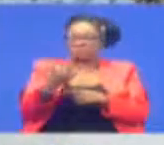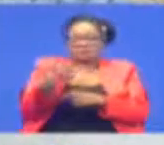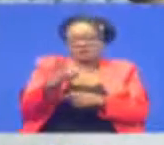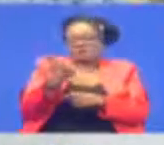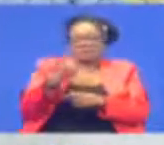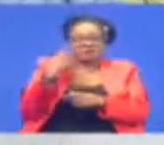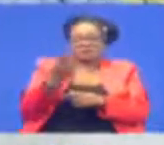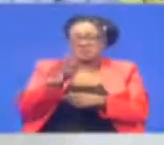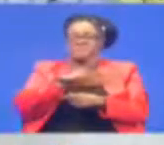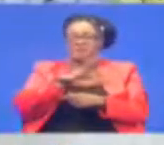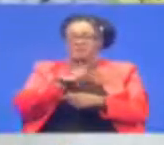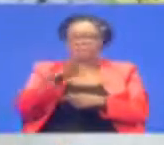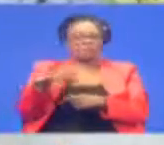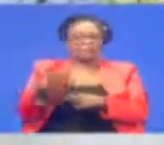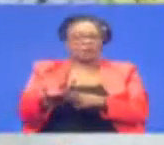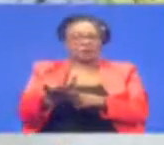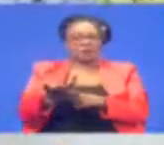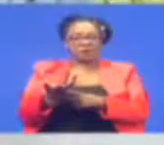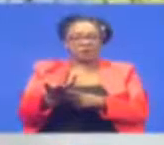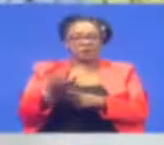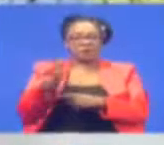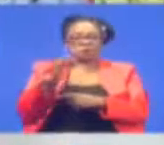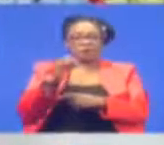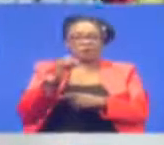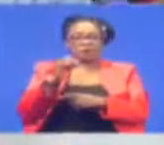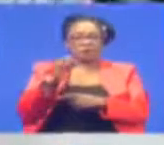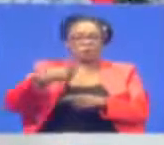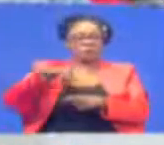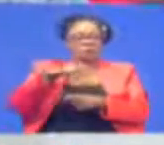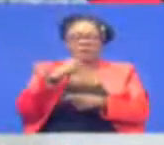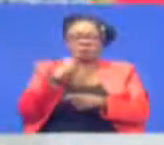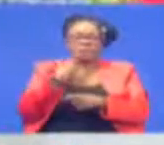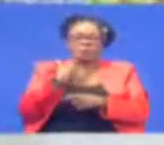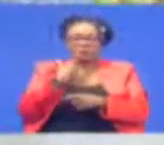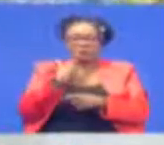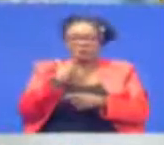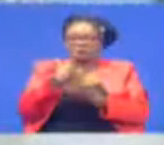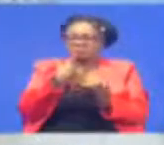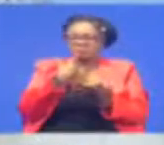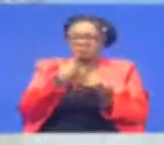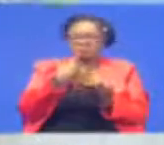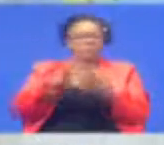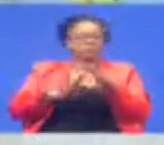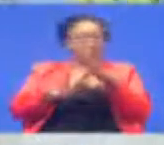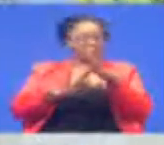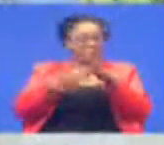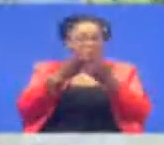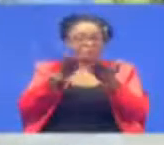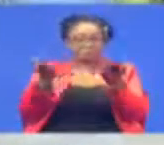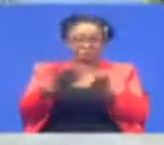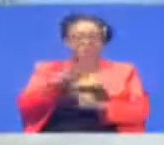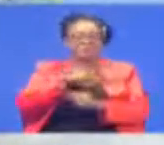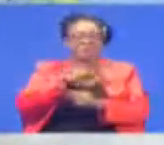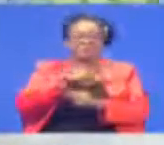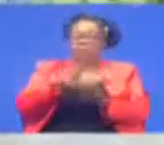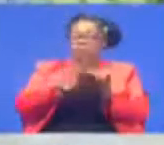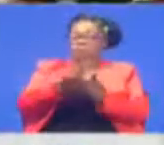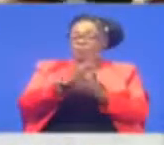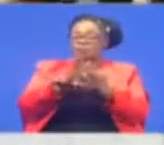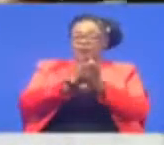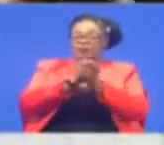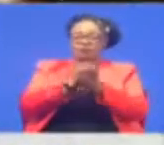kitusaidia manufaa yoyote. So tunashindwa, labda ni wadozi ndio wanashughulika, wanapata manufaa kwa handshake ama ni mambo